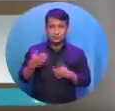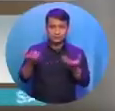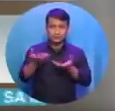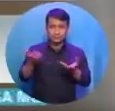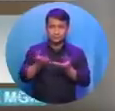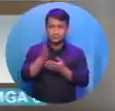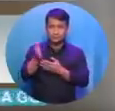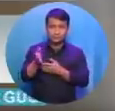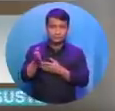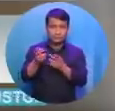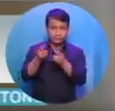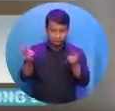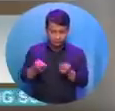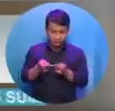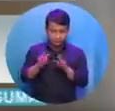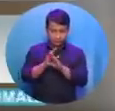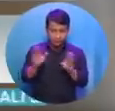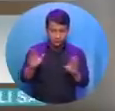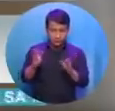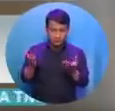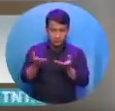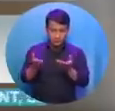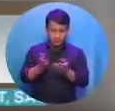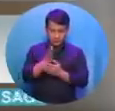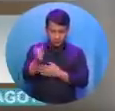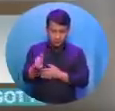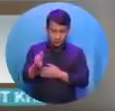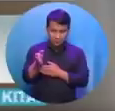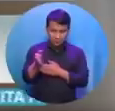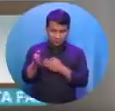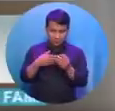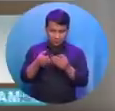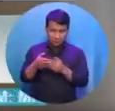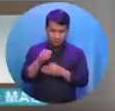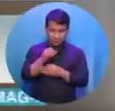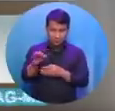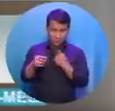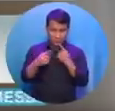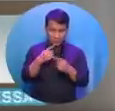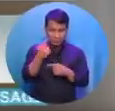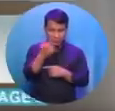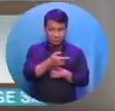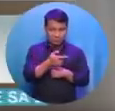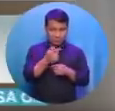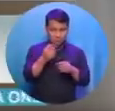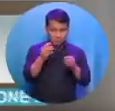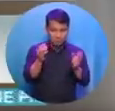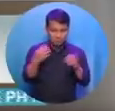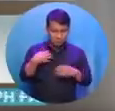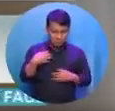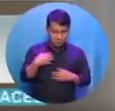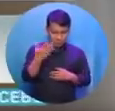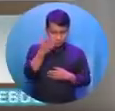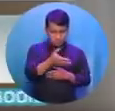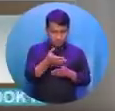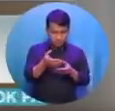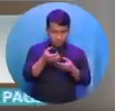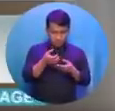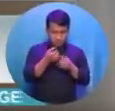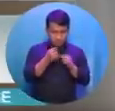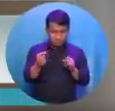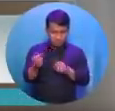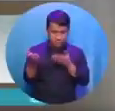man, huwag mong sabihin yung location mo. Kung saan ka man, off-air, kakausapin mo yung mga pulis, susunduin ka, para